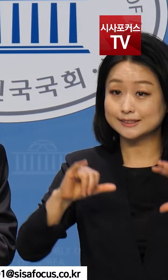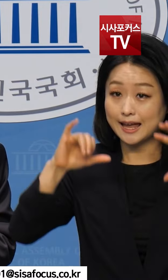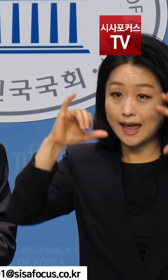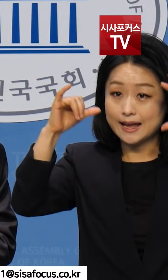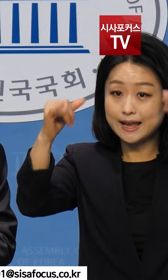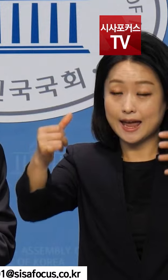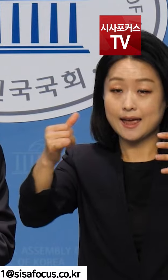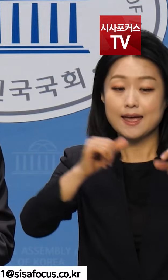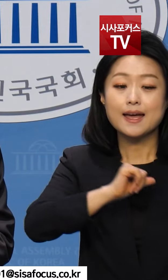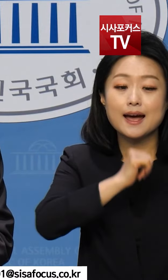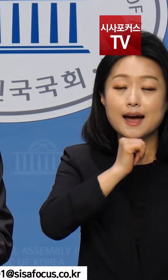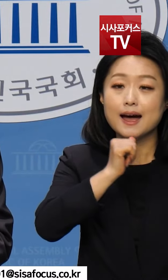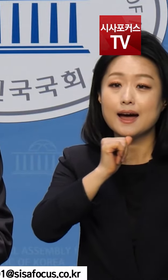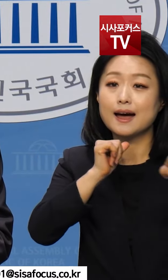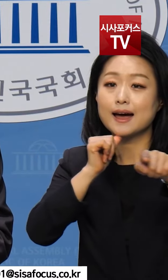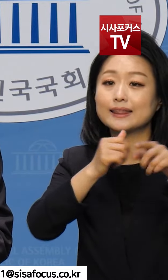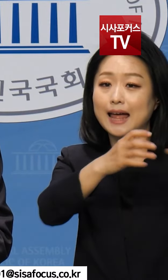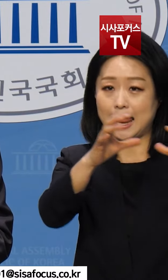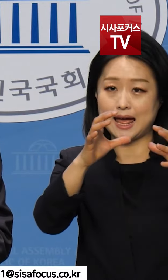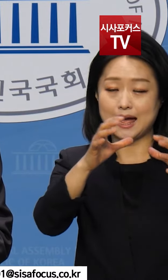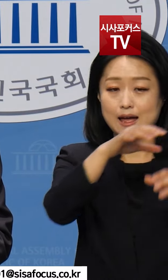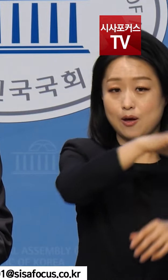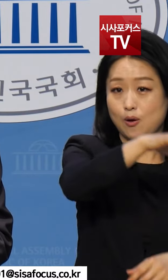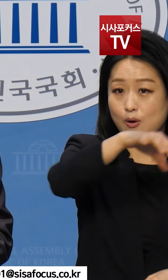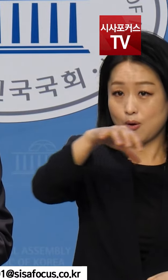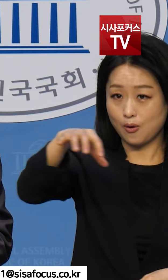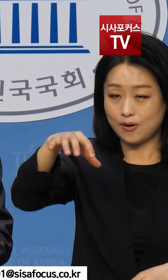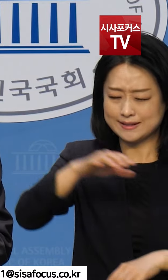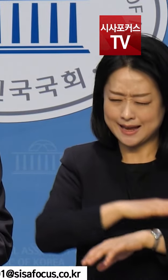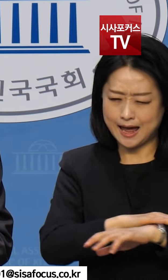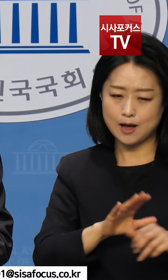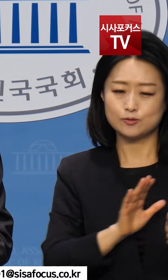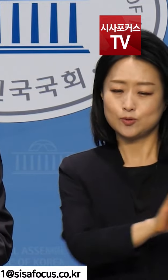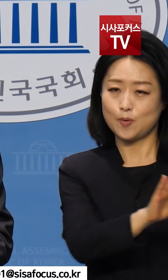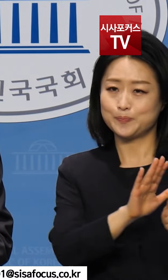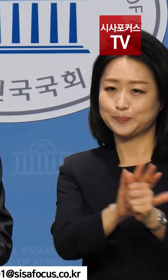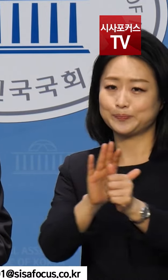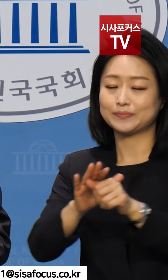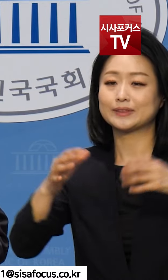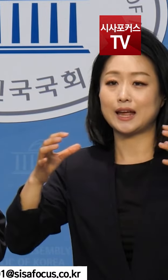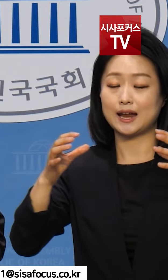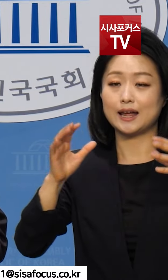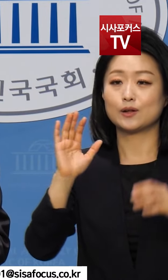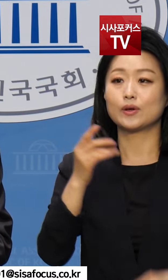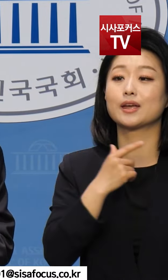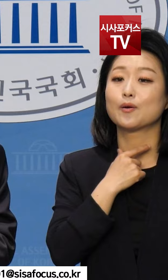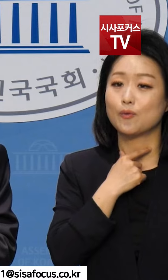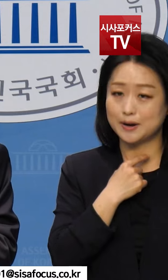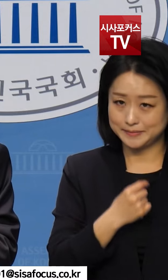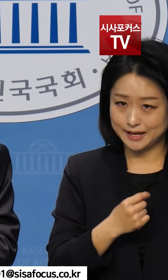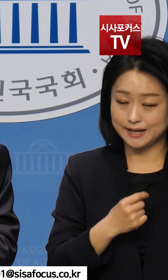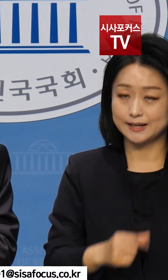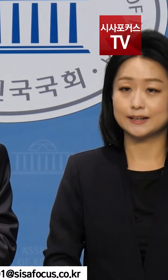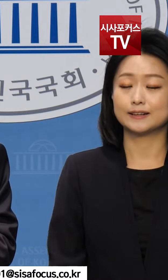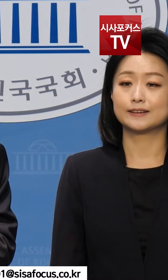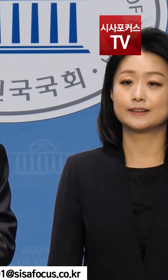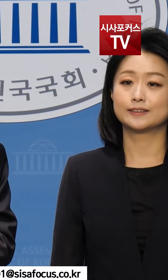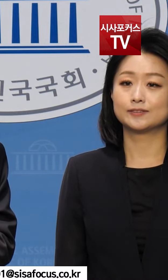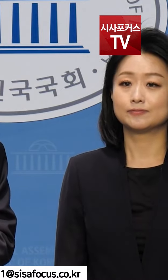세계의 가난한 나라들을 가장 잘 돕는 나라가 되기를 원하고 있습니다.